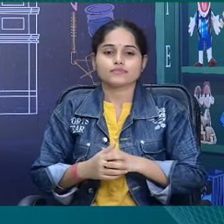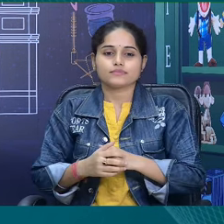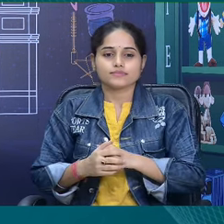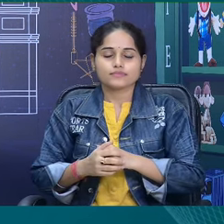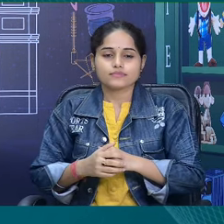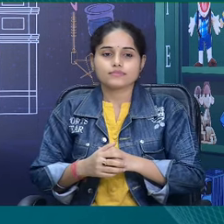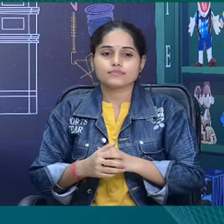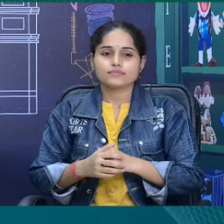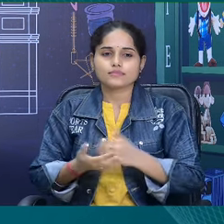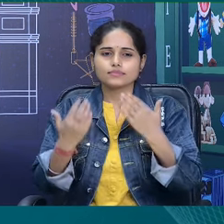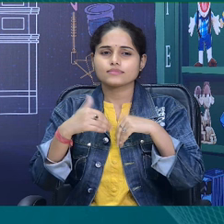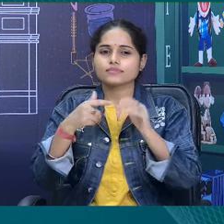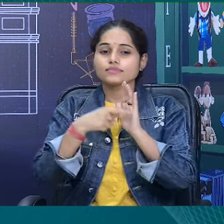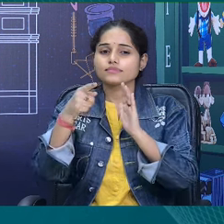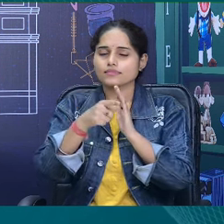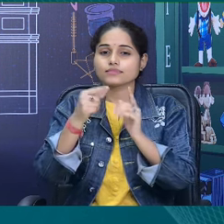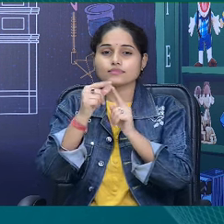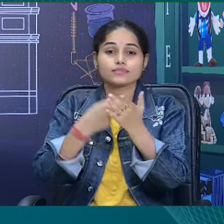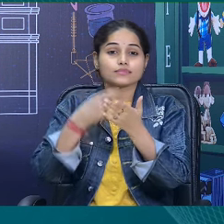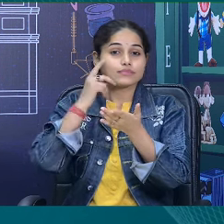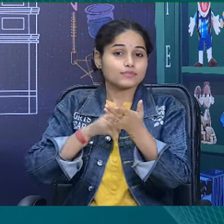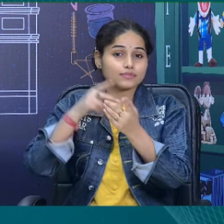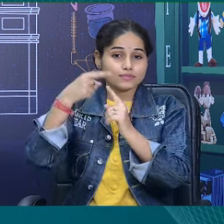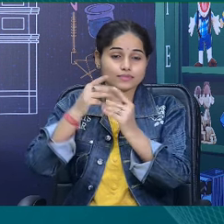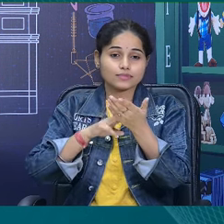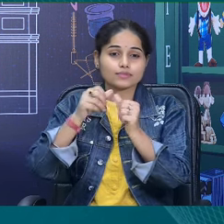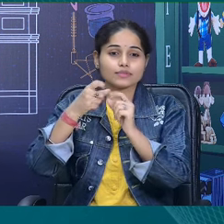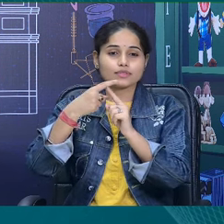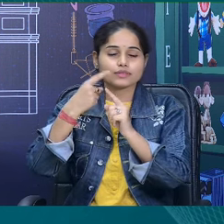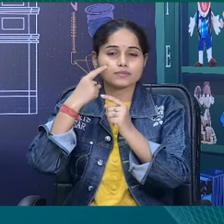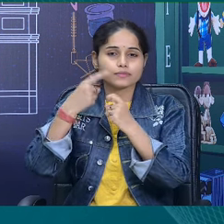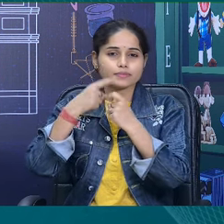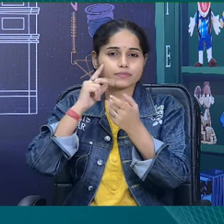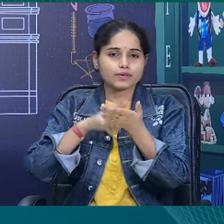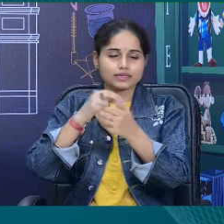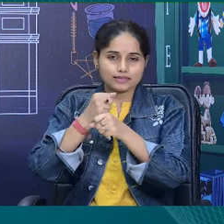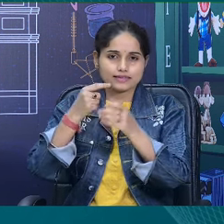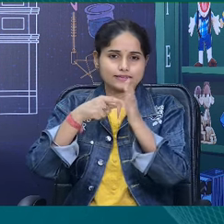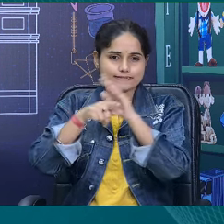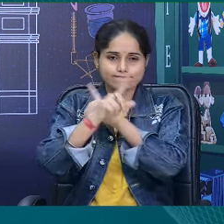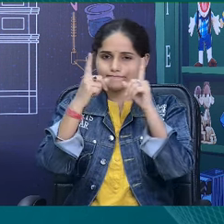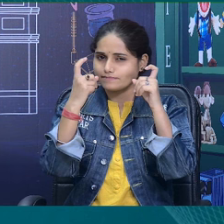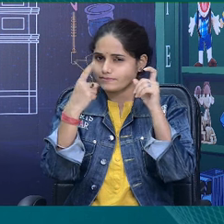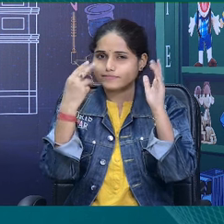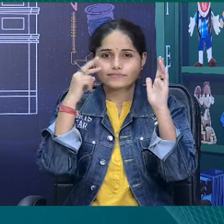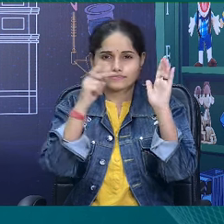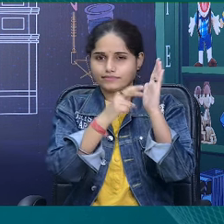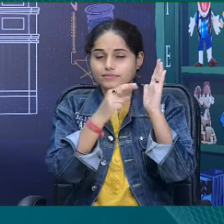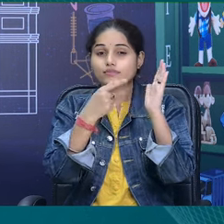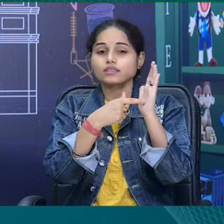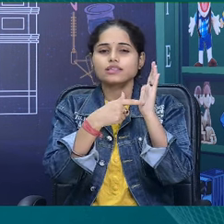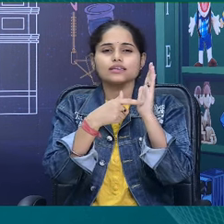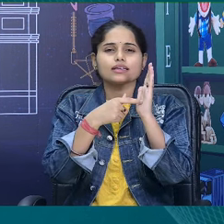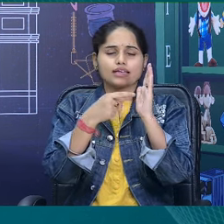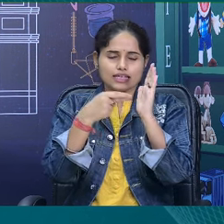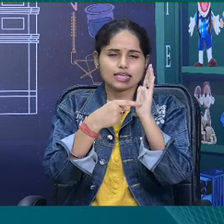राइट सर यहां पर आप प्रिंट मेकिंग देख पा रहे हैं यह एक प्रिंट मेकिंग का चित्र है जी बेसिकली इसके पीछे एक